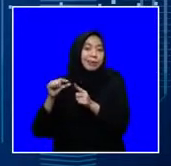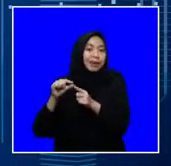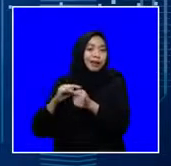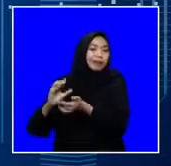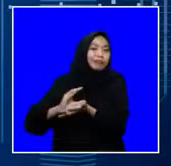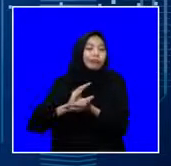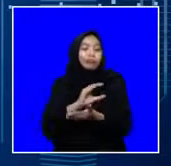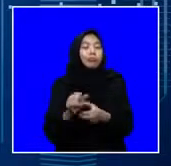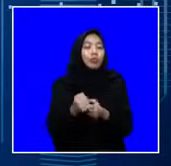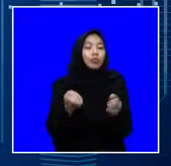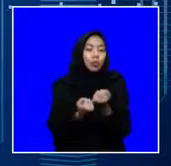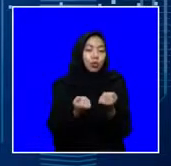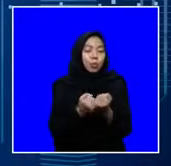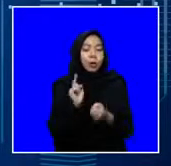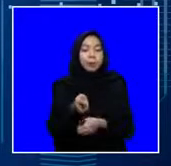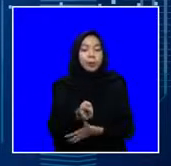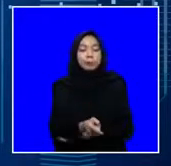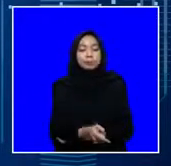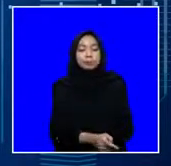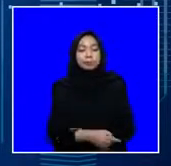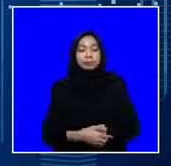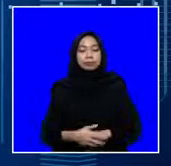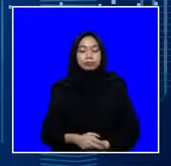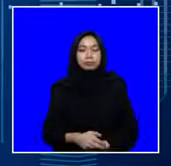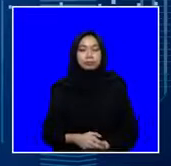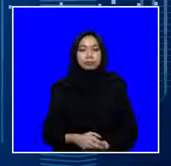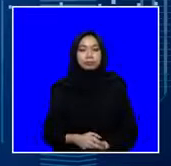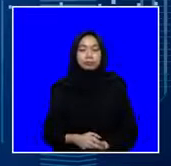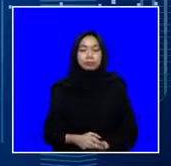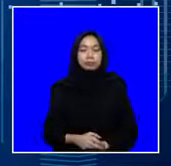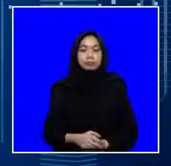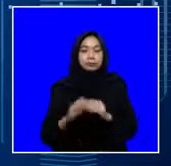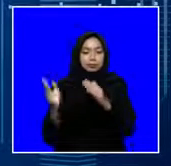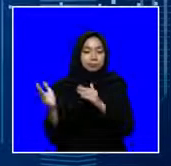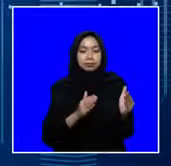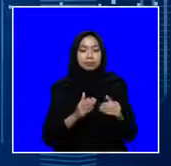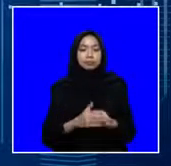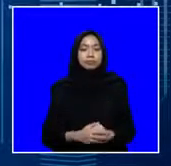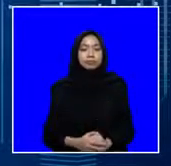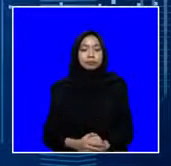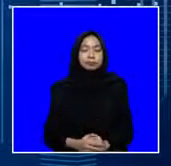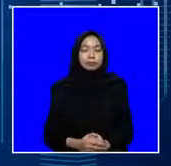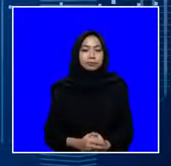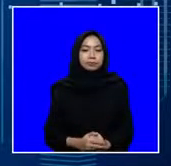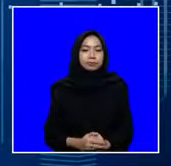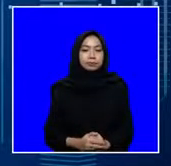mencapai pendidikan yang terbaik untuk mereka. Berikut.